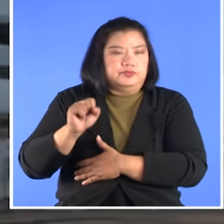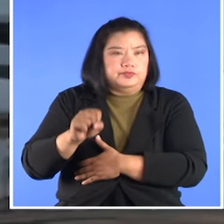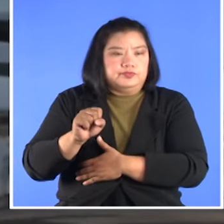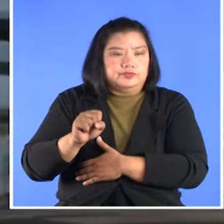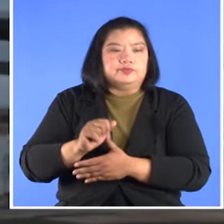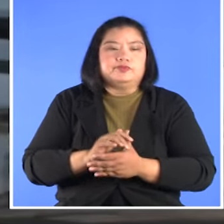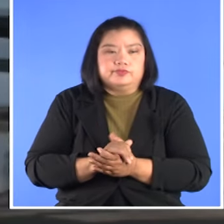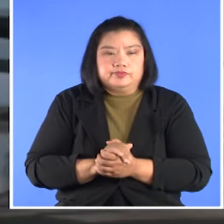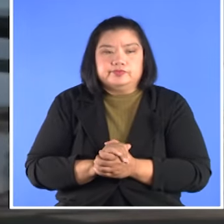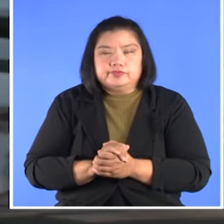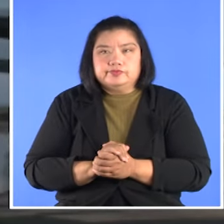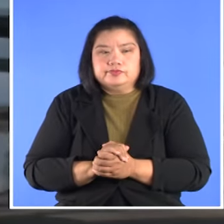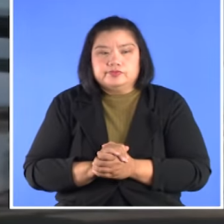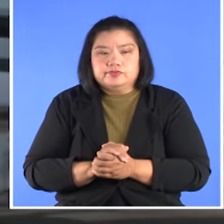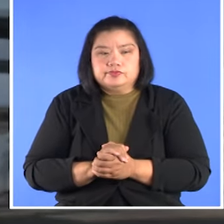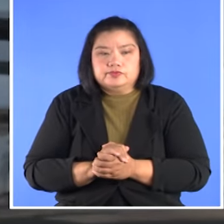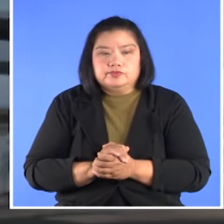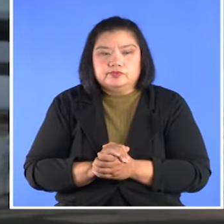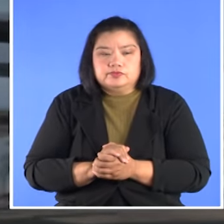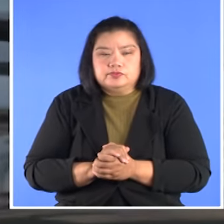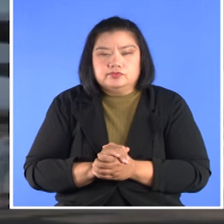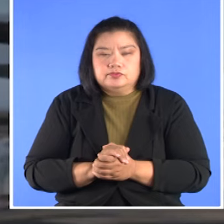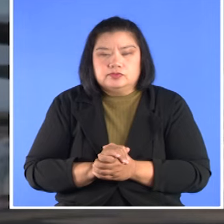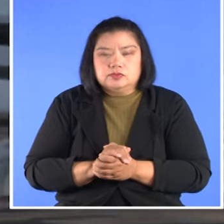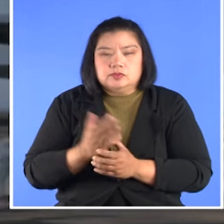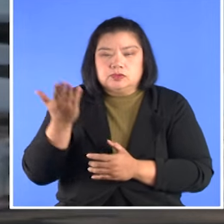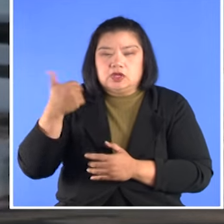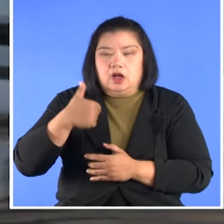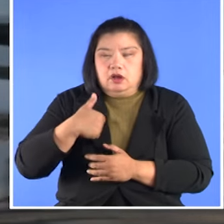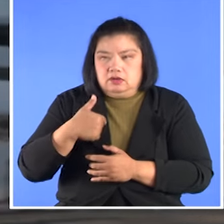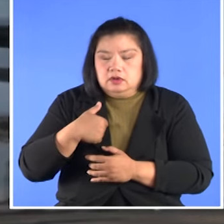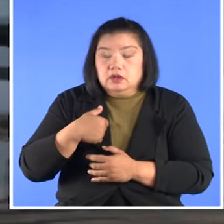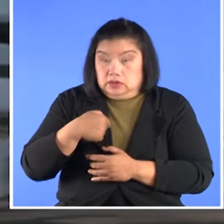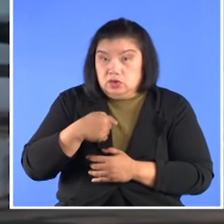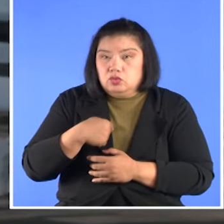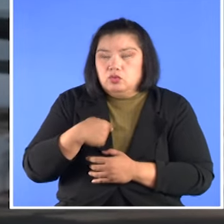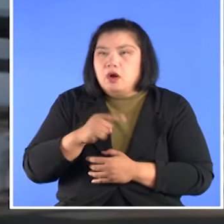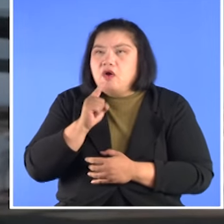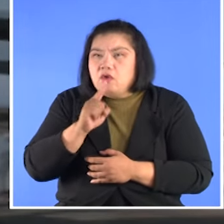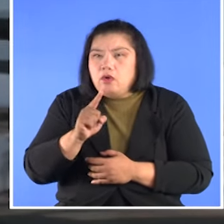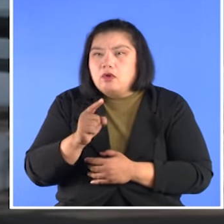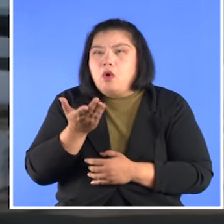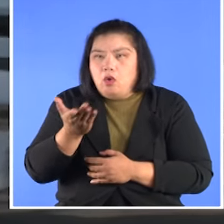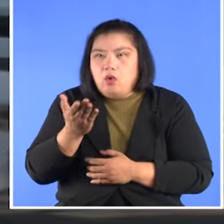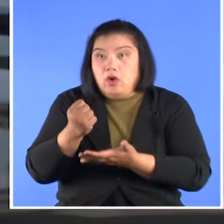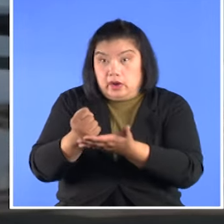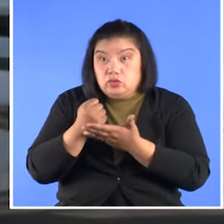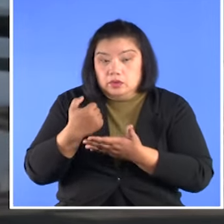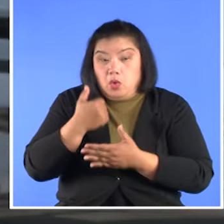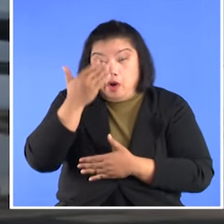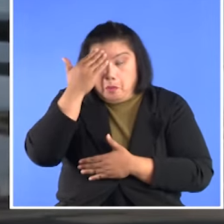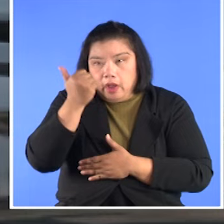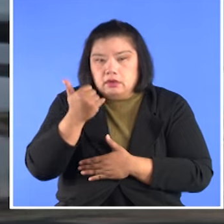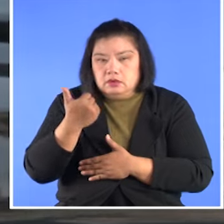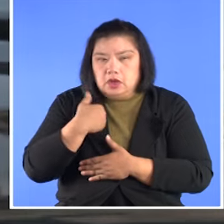อย่างนั้นนะค่ะหนูคิดว่าหนูที่หนูร้องเรียนเื่อหนูกลัวแบบไม่ได้รับความยุติธรรมกลัวคดีเงียบเนื่องจากเขาเป็นคนมี